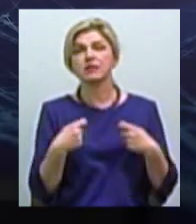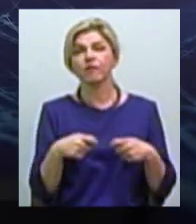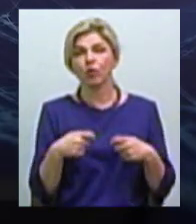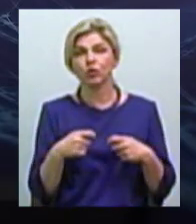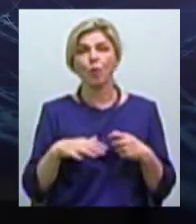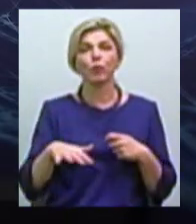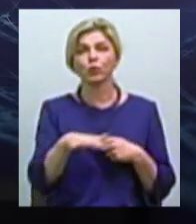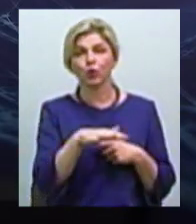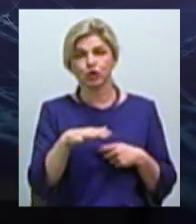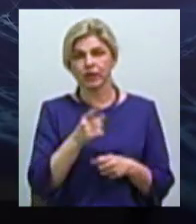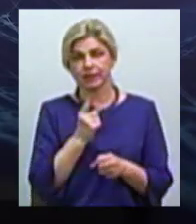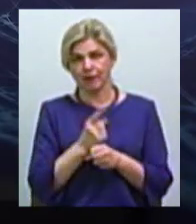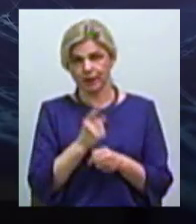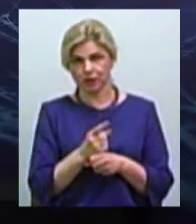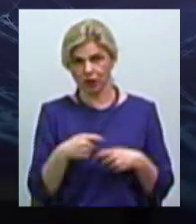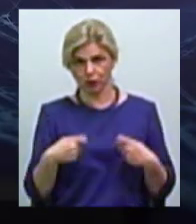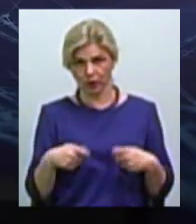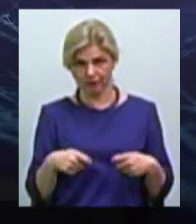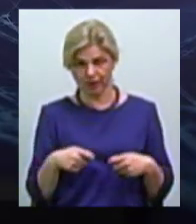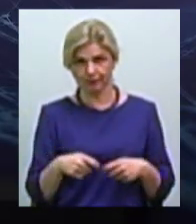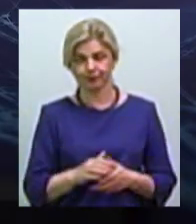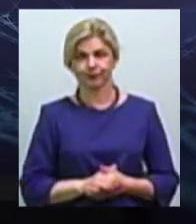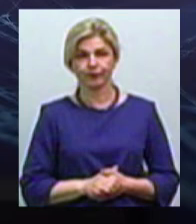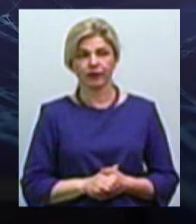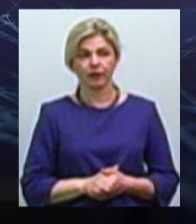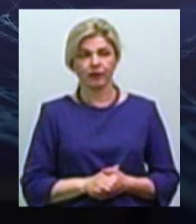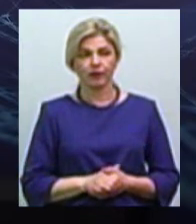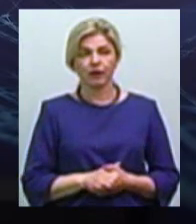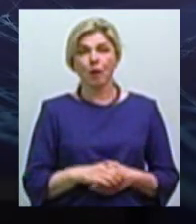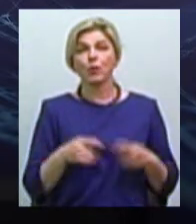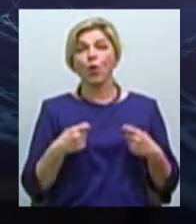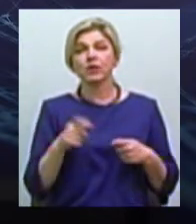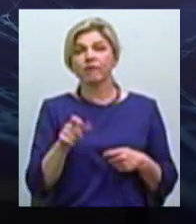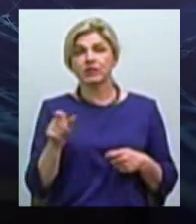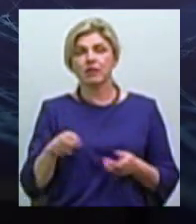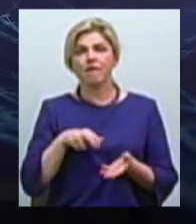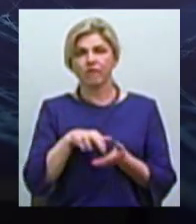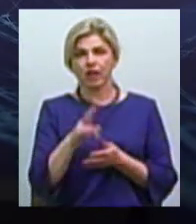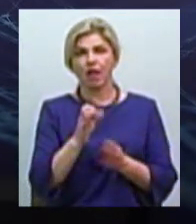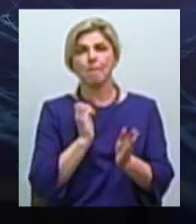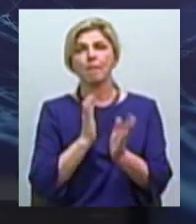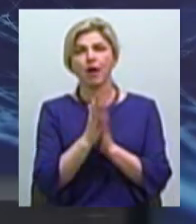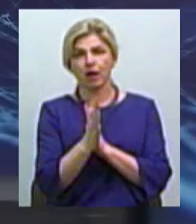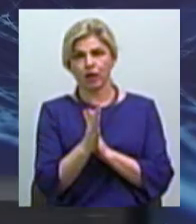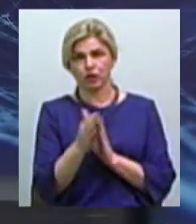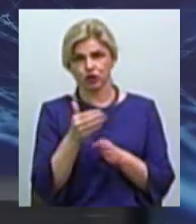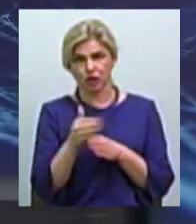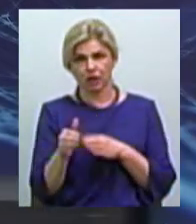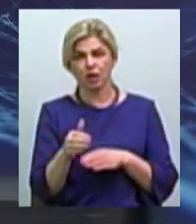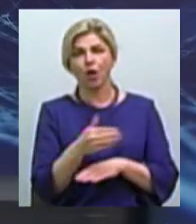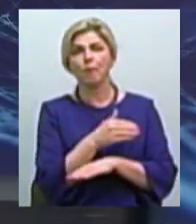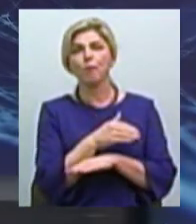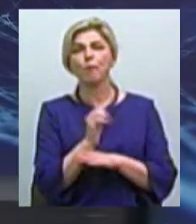на площу зі стихійною торгівлею. Торгівці вийдуть на бульварну частину по